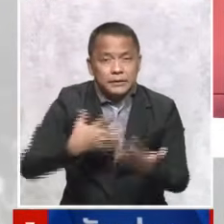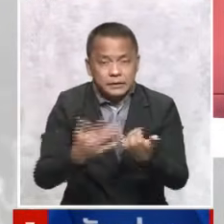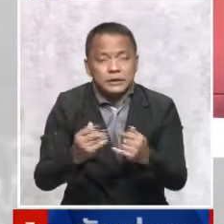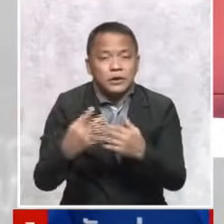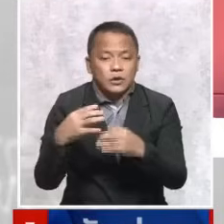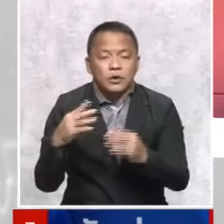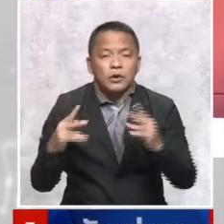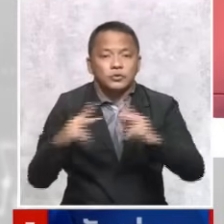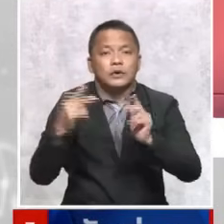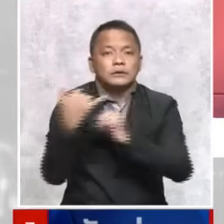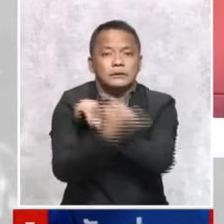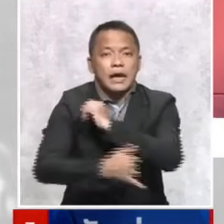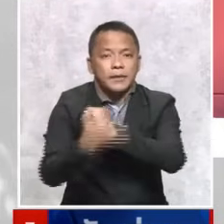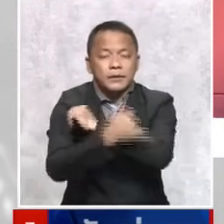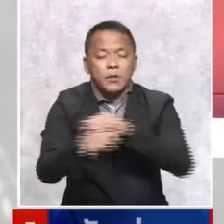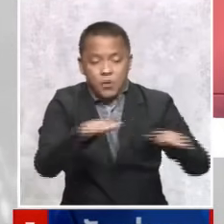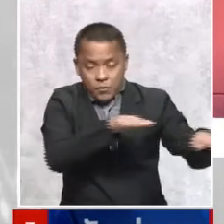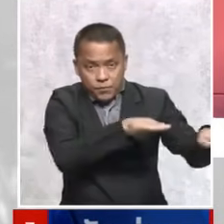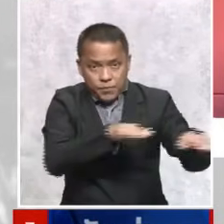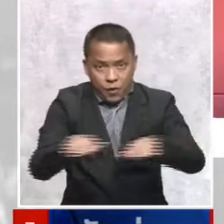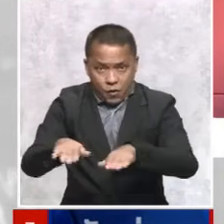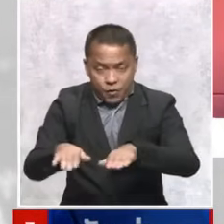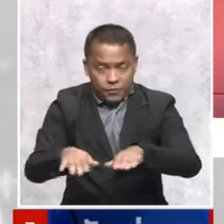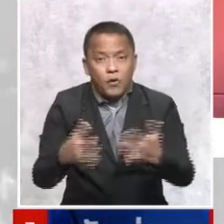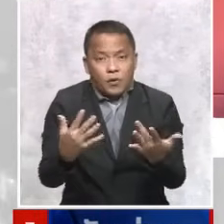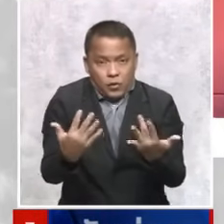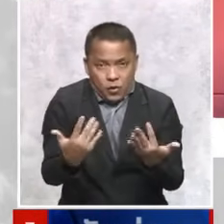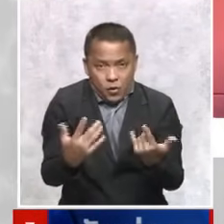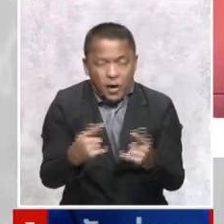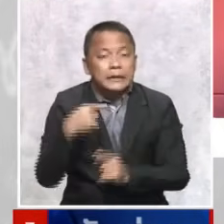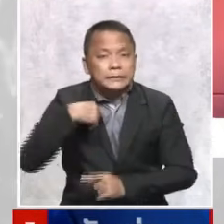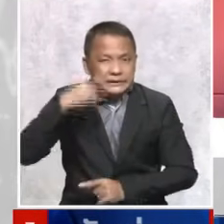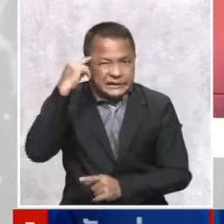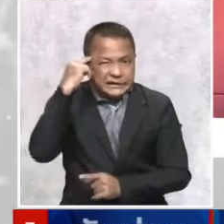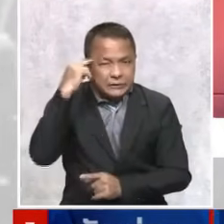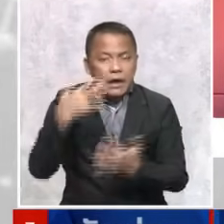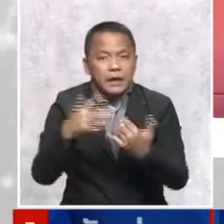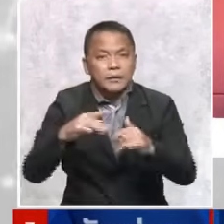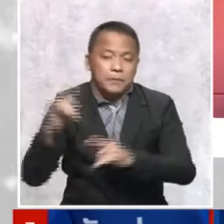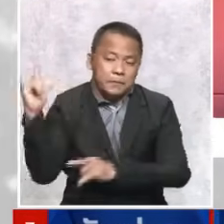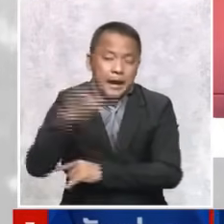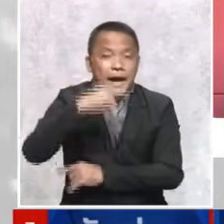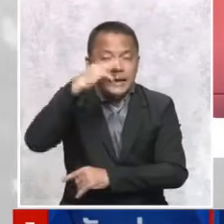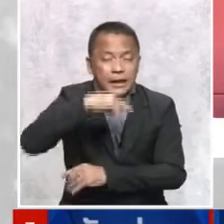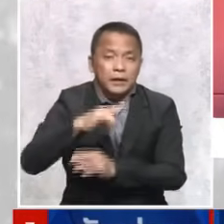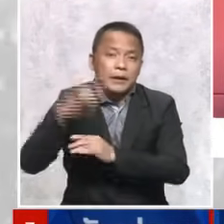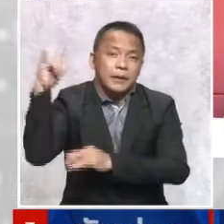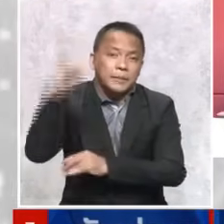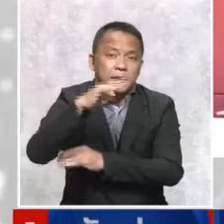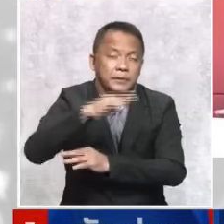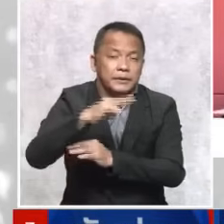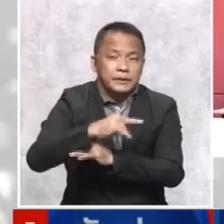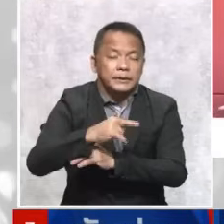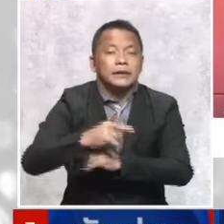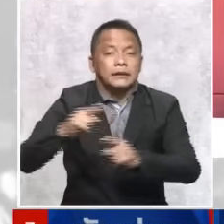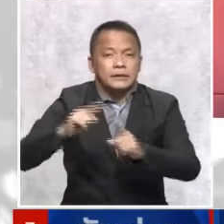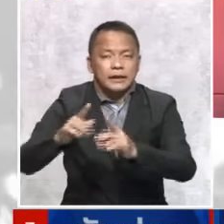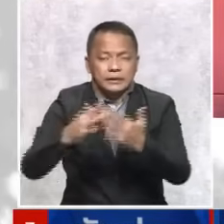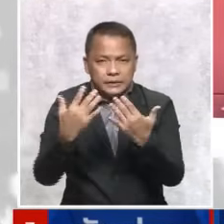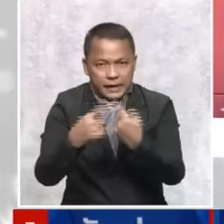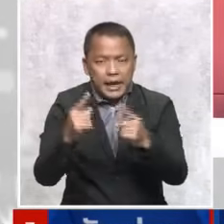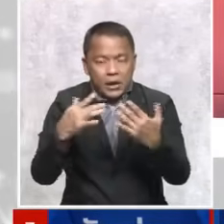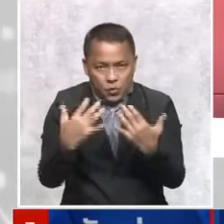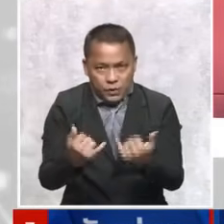ดยกระทรวงการต่างประเทศได้เตรียมความพร้อมมาโดยตลอดแล้วก็คาดว่าน่าจะให้เดินทางกลับโดยสายการบินพาณิชย์แต่ขณะ